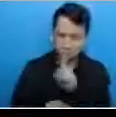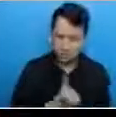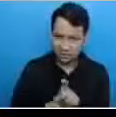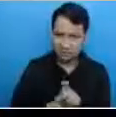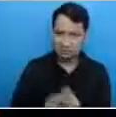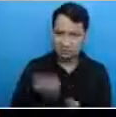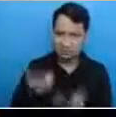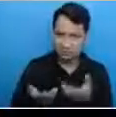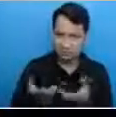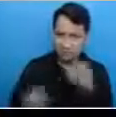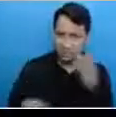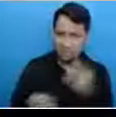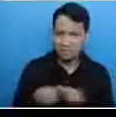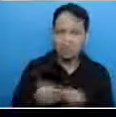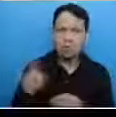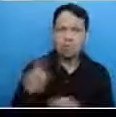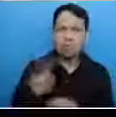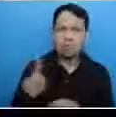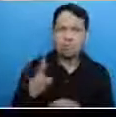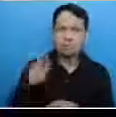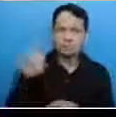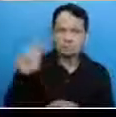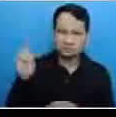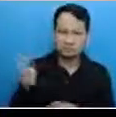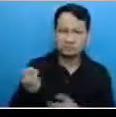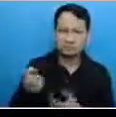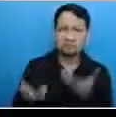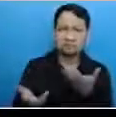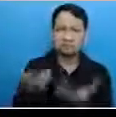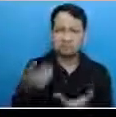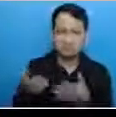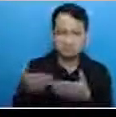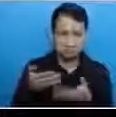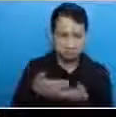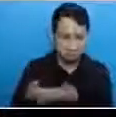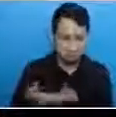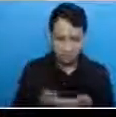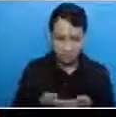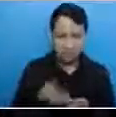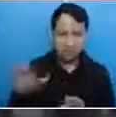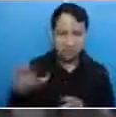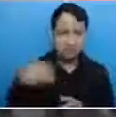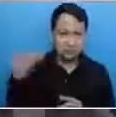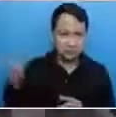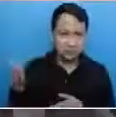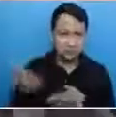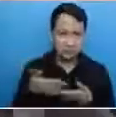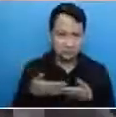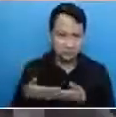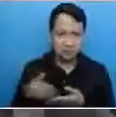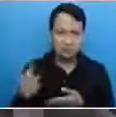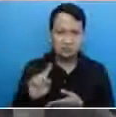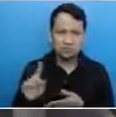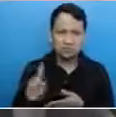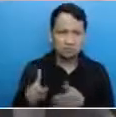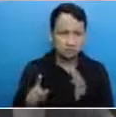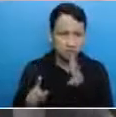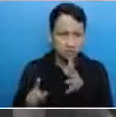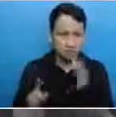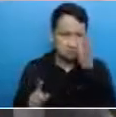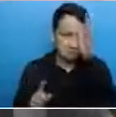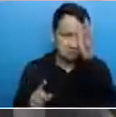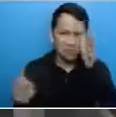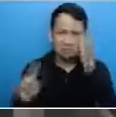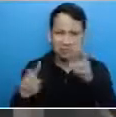Sian Kyle po. Sian. Yeah. Good morning, Sian, Dad, Jeff, and Angelica. Ngayong nalalapit ang